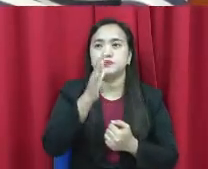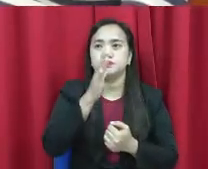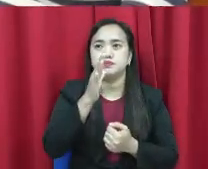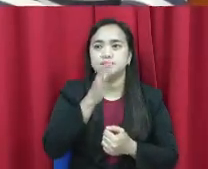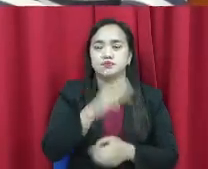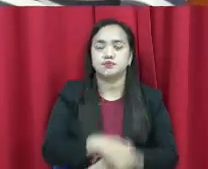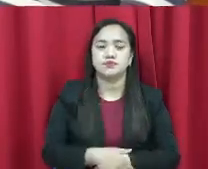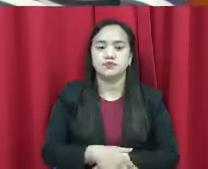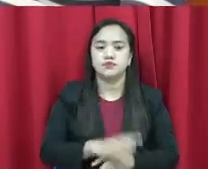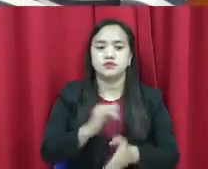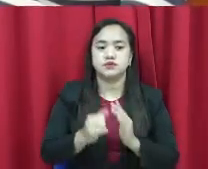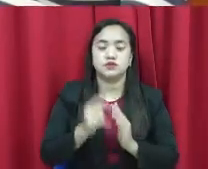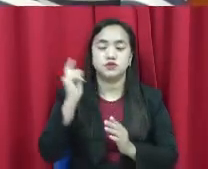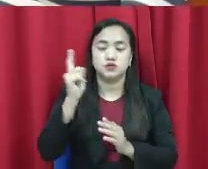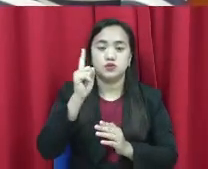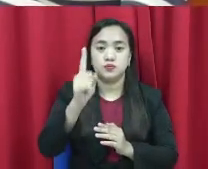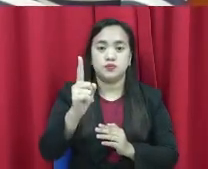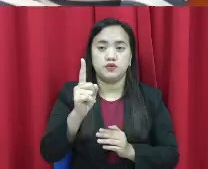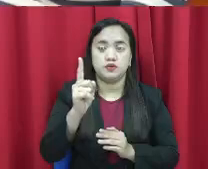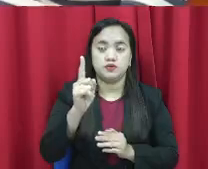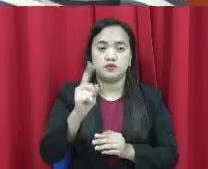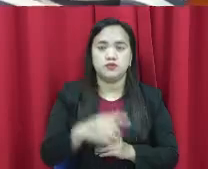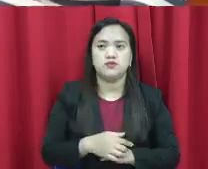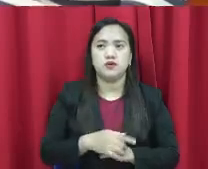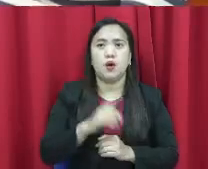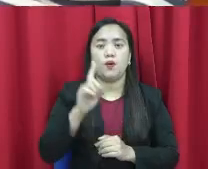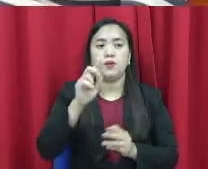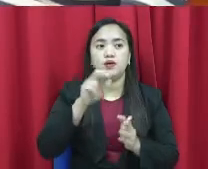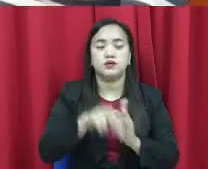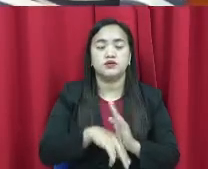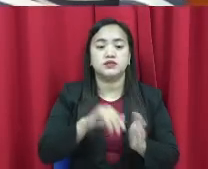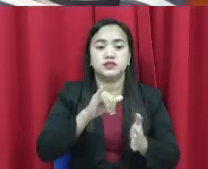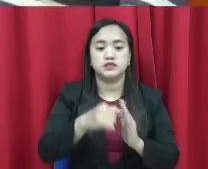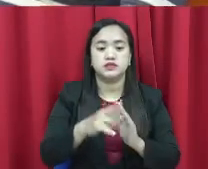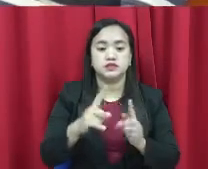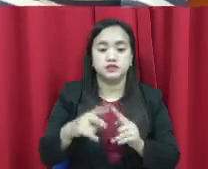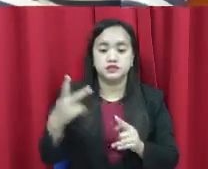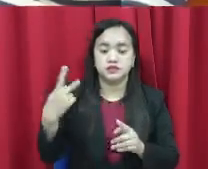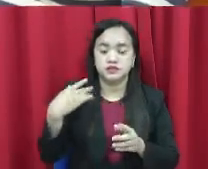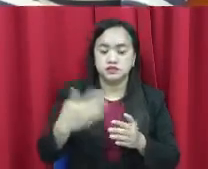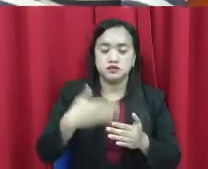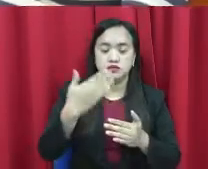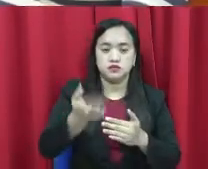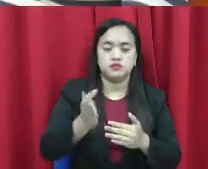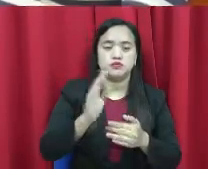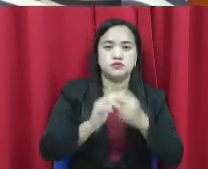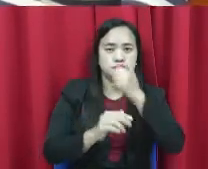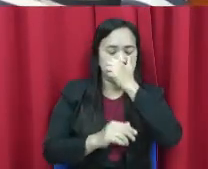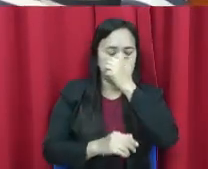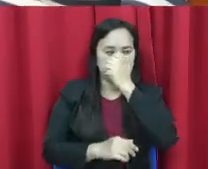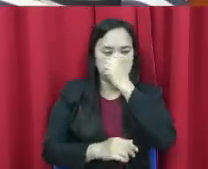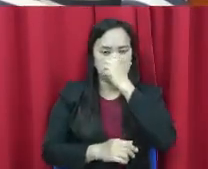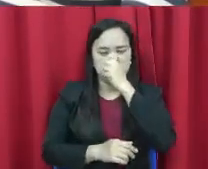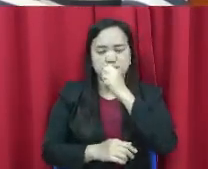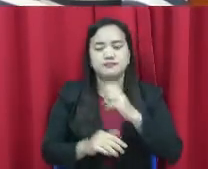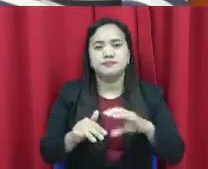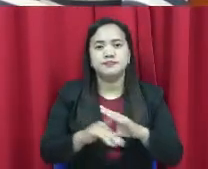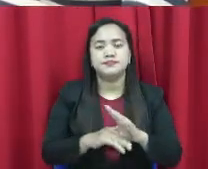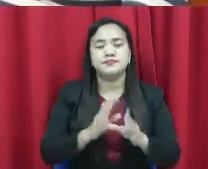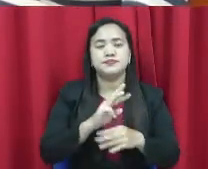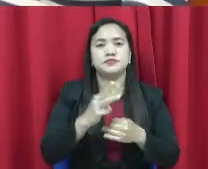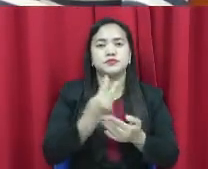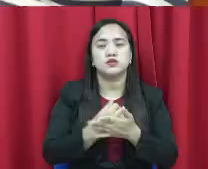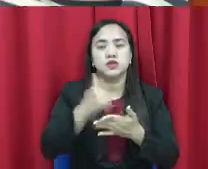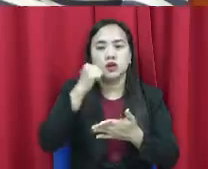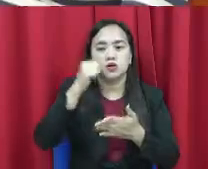ay 1 hour ay extend niyo pa ng 2 hours na kumbaga sa sa mundo ay you always do